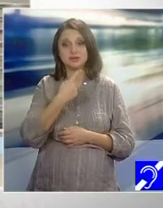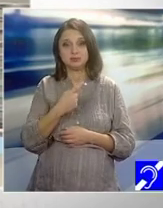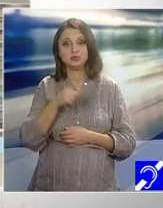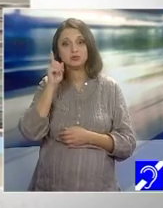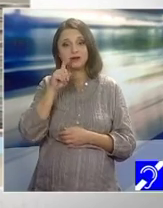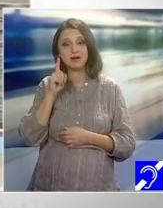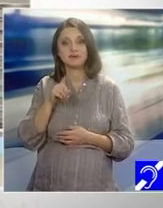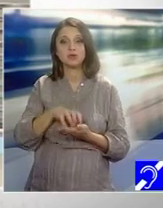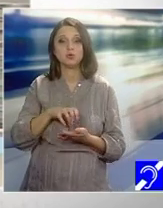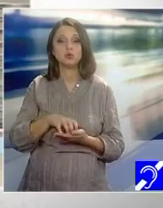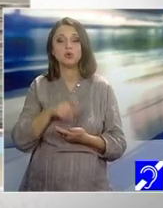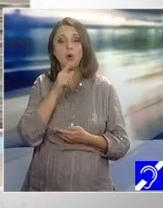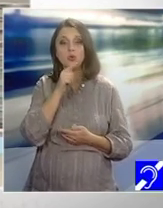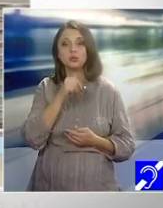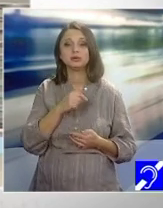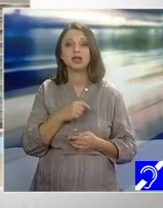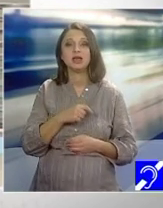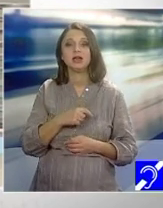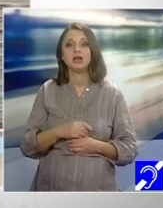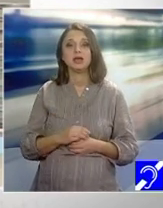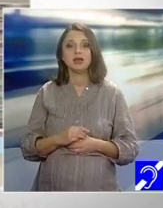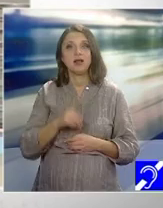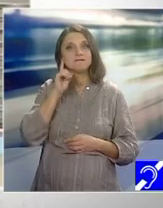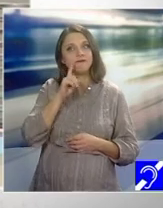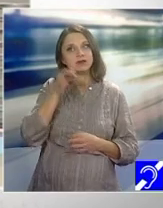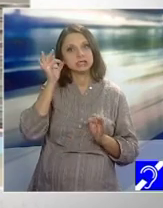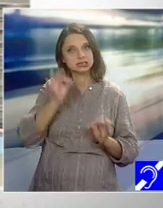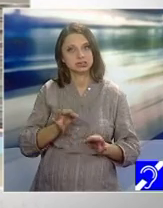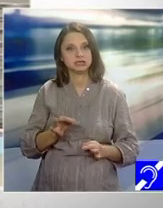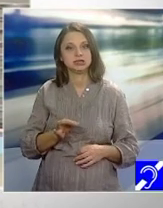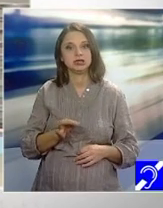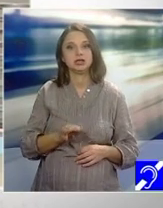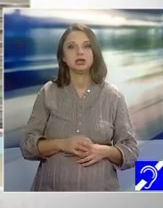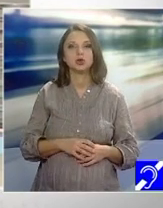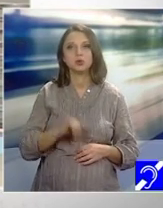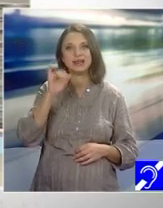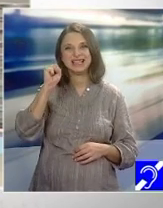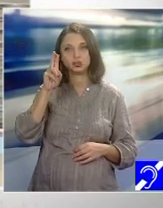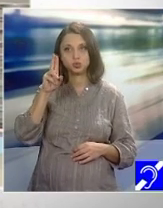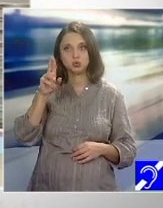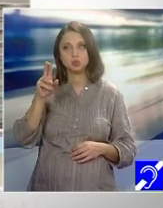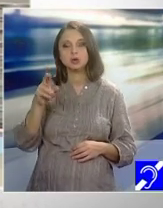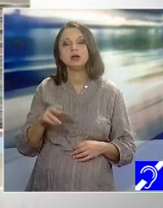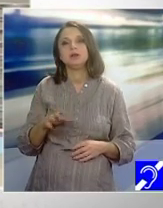va fi o locație care va beneficia de toate reglementările și normativele ISU și așa mai departe.